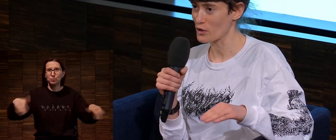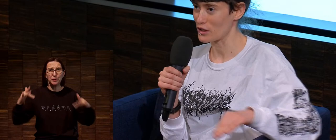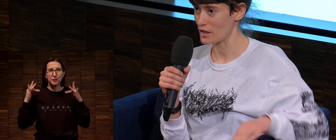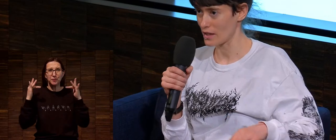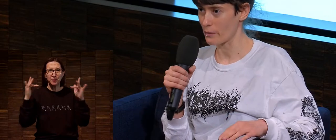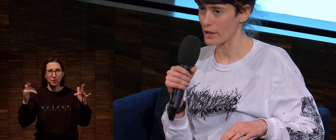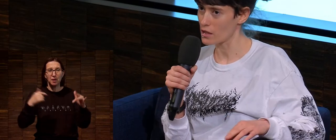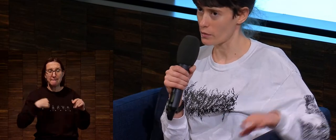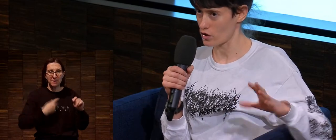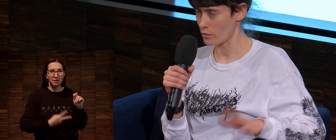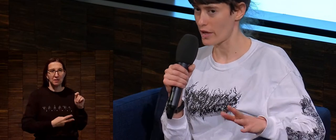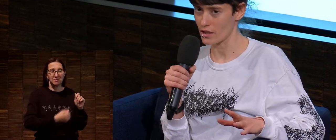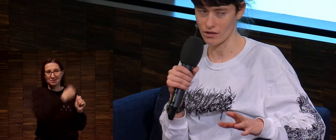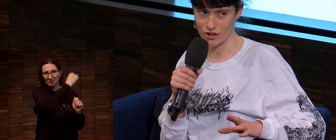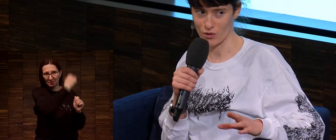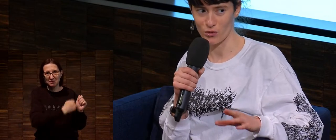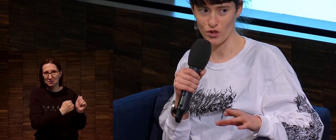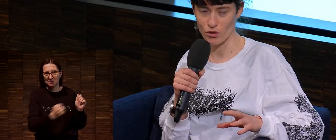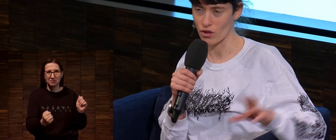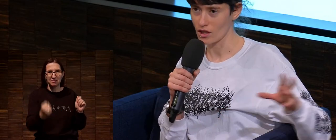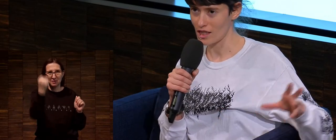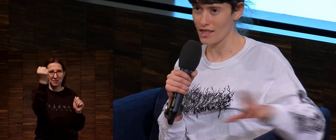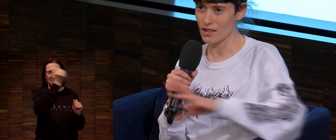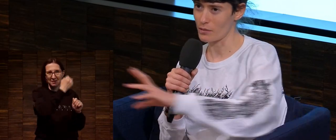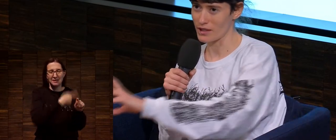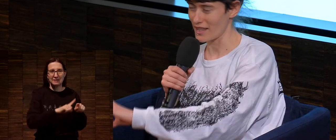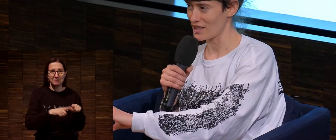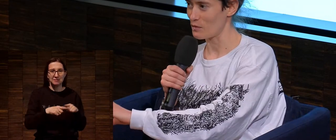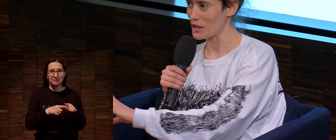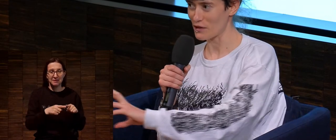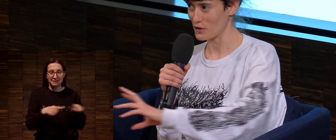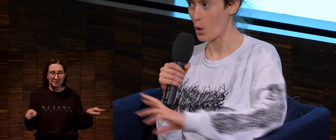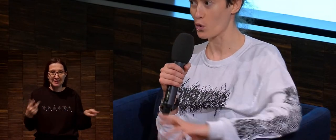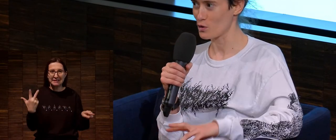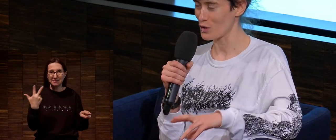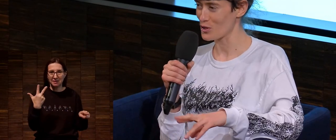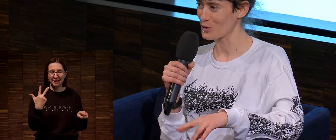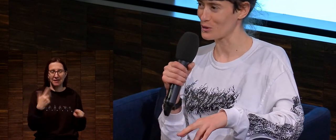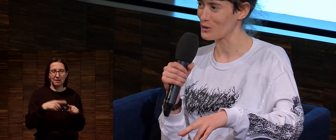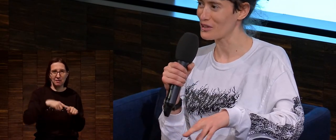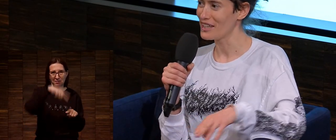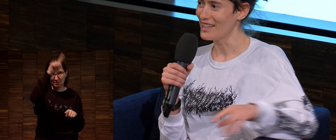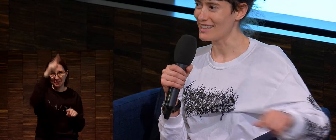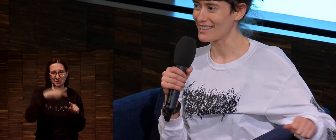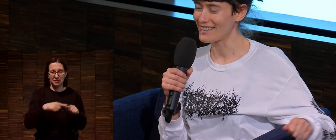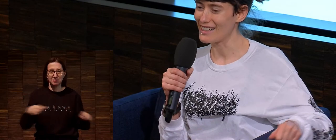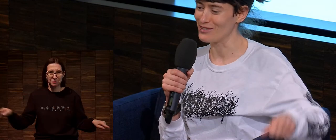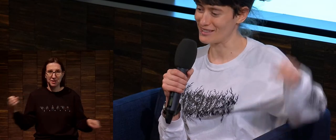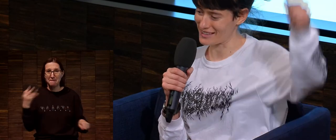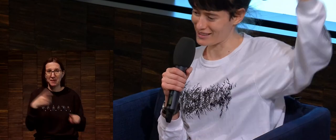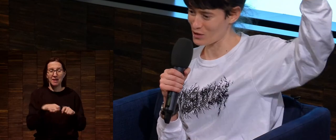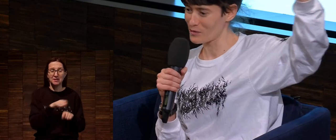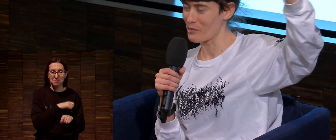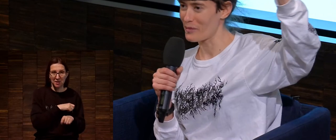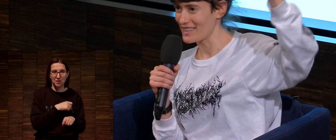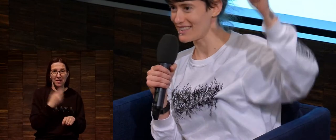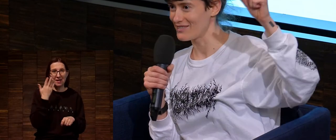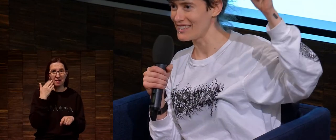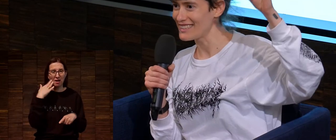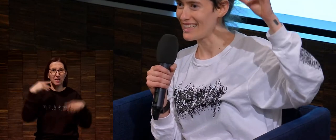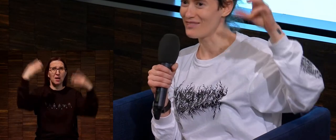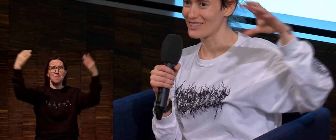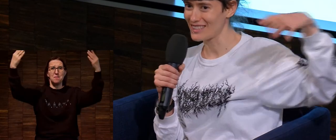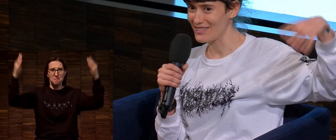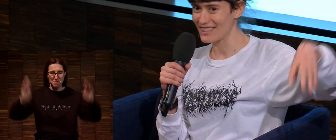мы спокойно отрезаем баннер, причем баннер на секундочку 3 на 15 метров, это очень большой кусок, и когда он с шумом